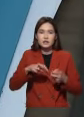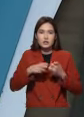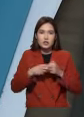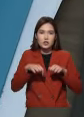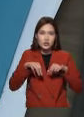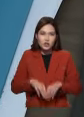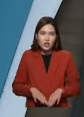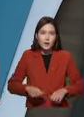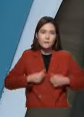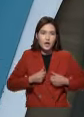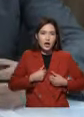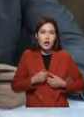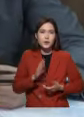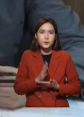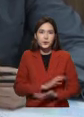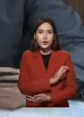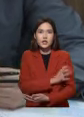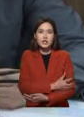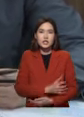шешуге септігін тигізбек.